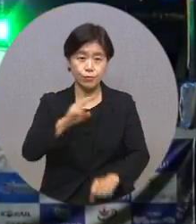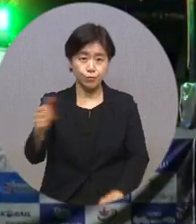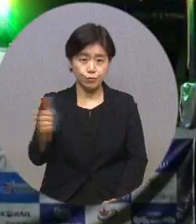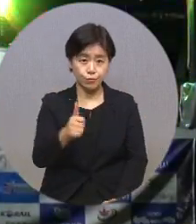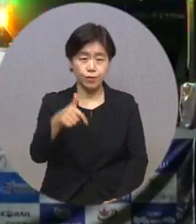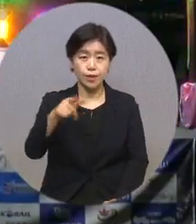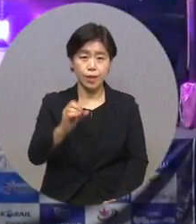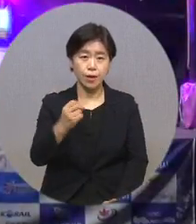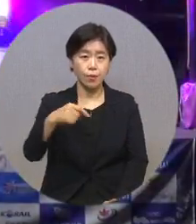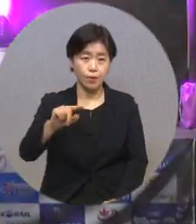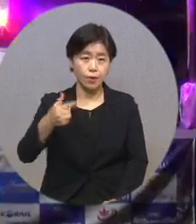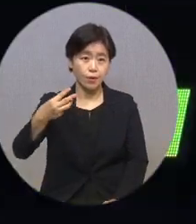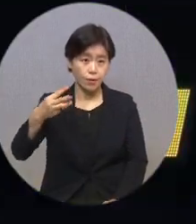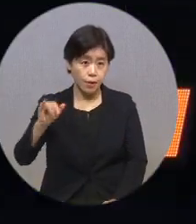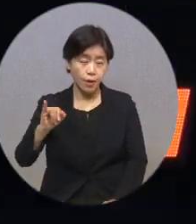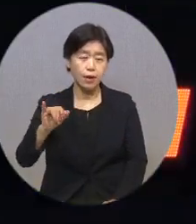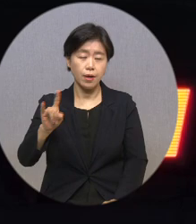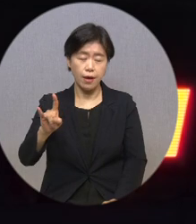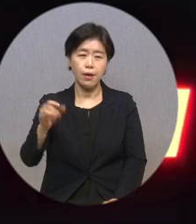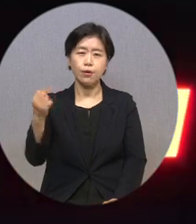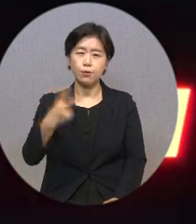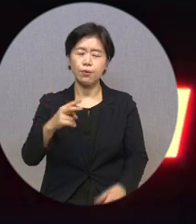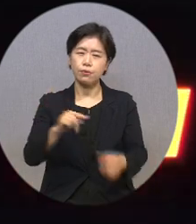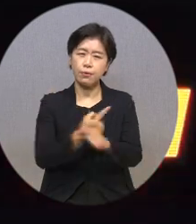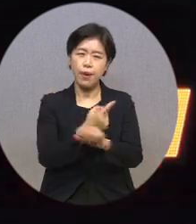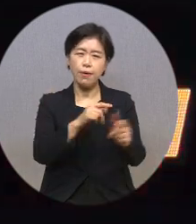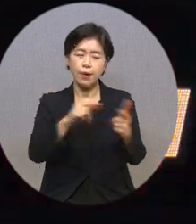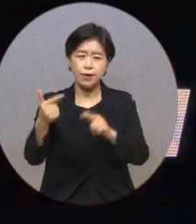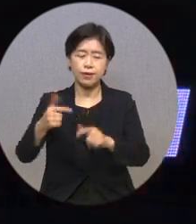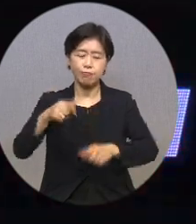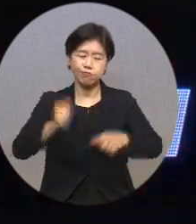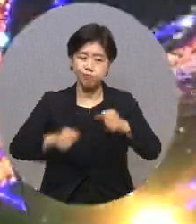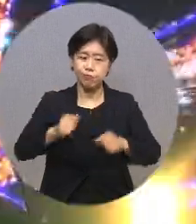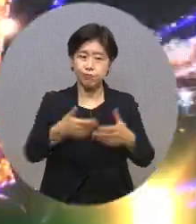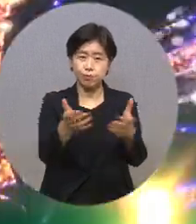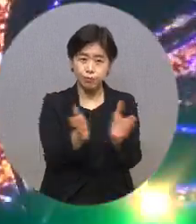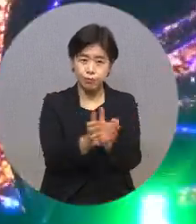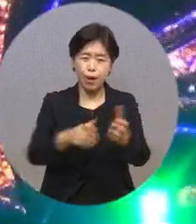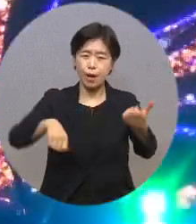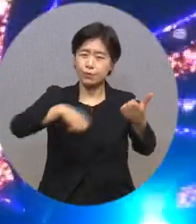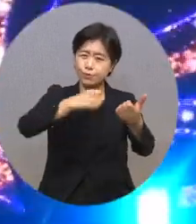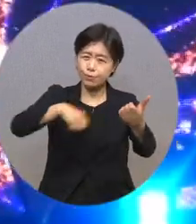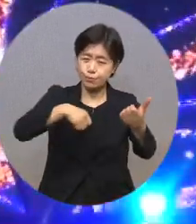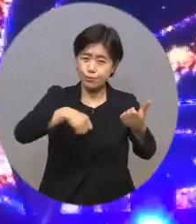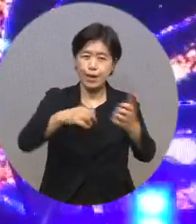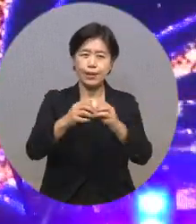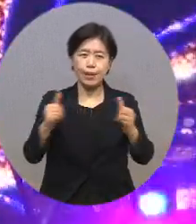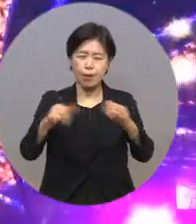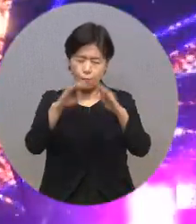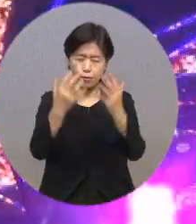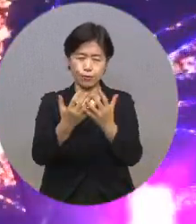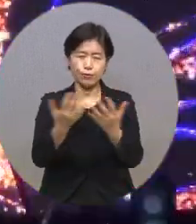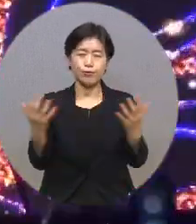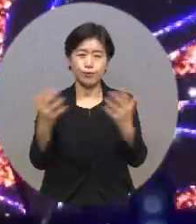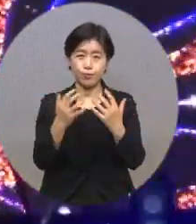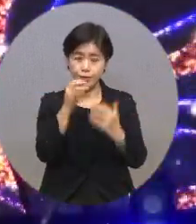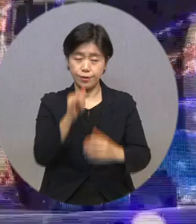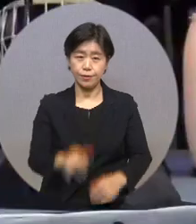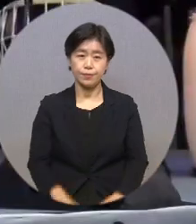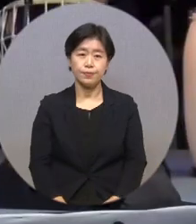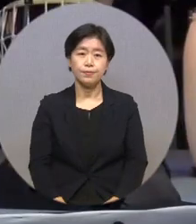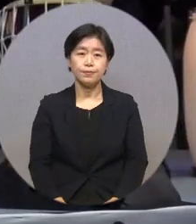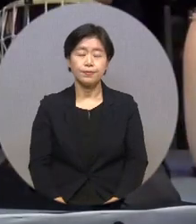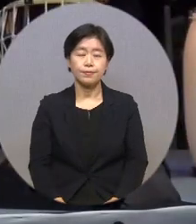난타 WNW, 트로트 가수 방서희, 바이올리니스트 강명진, 장애인 인디밴드로